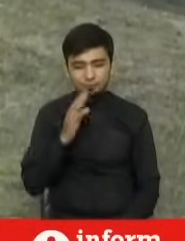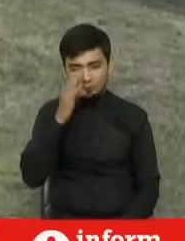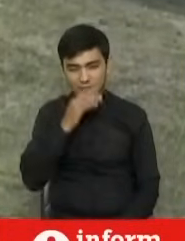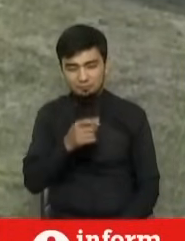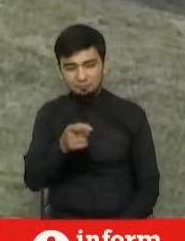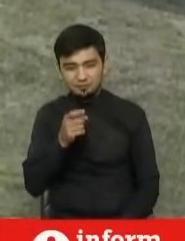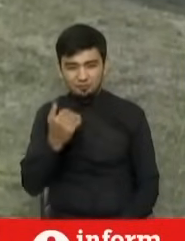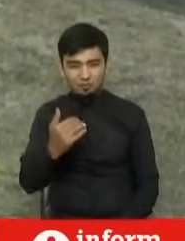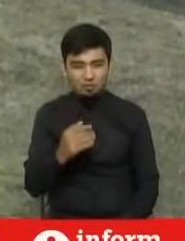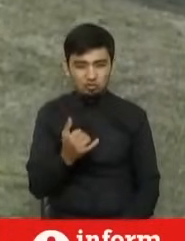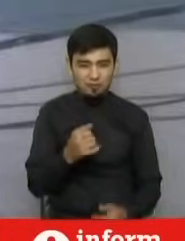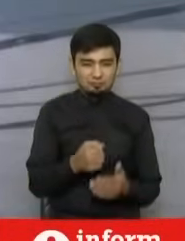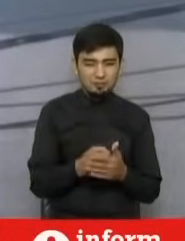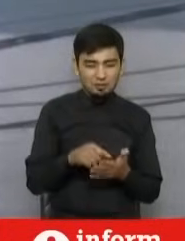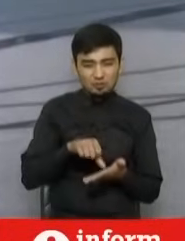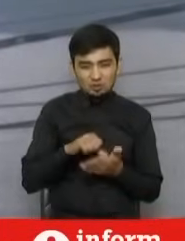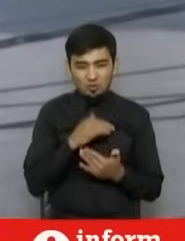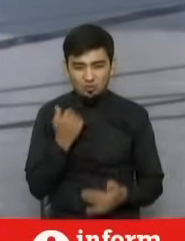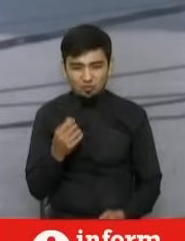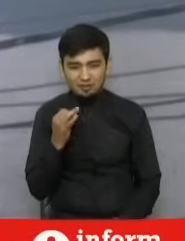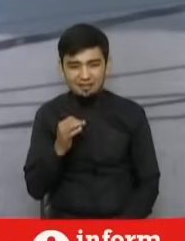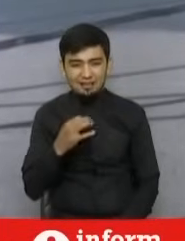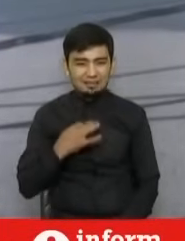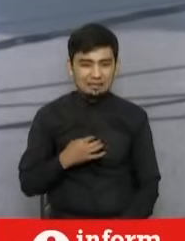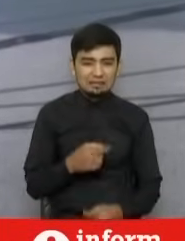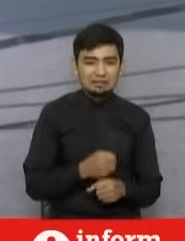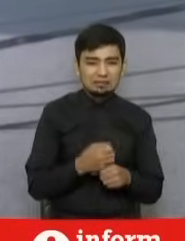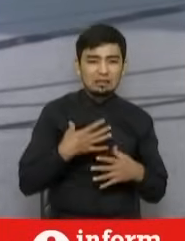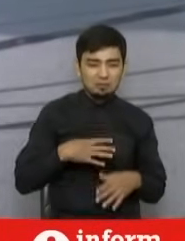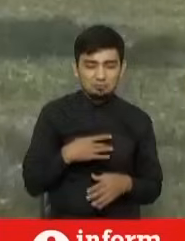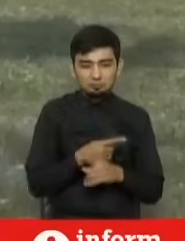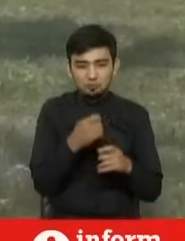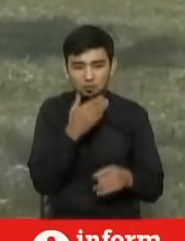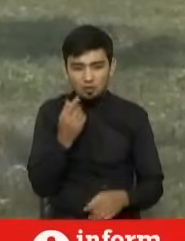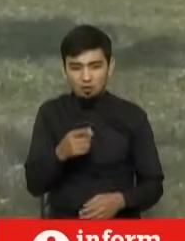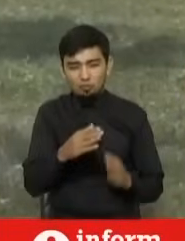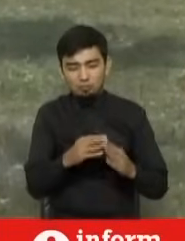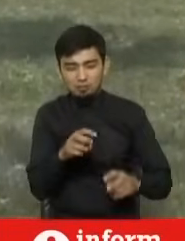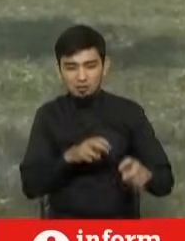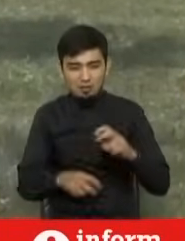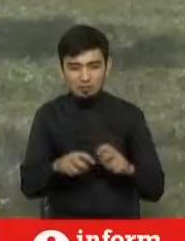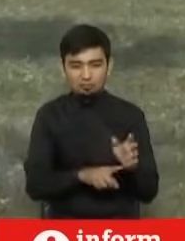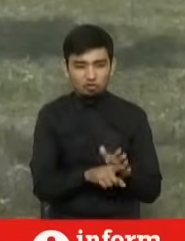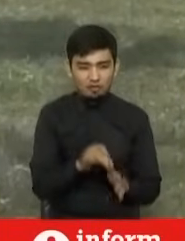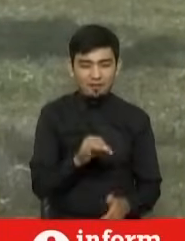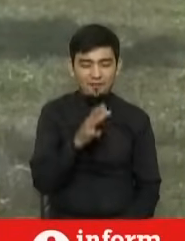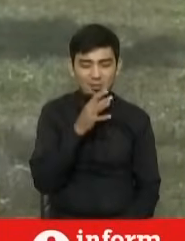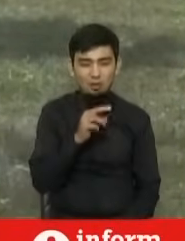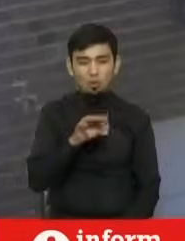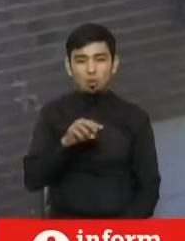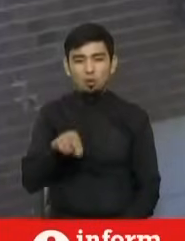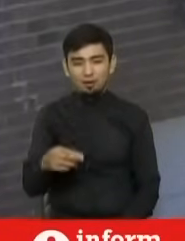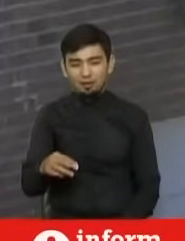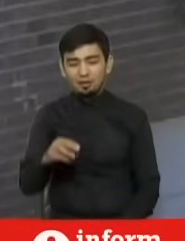Стрелка пока избегают прессы и действия сына не комментируют в их доме идут обыски тем временем Дональд Трамп